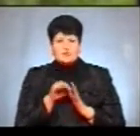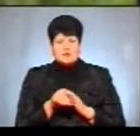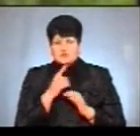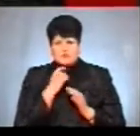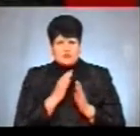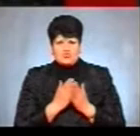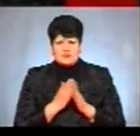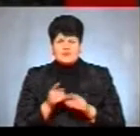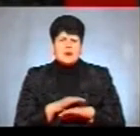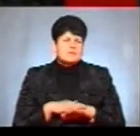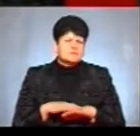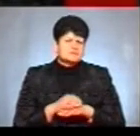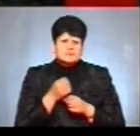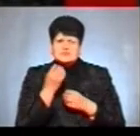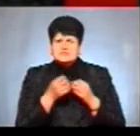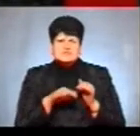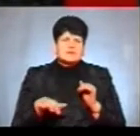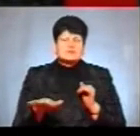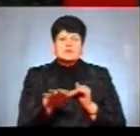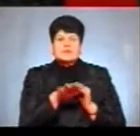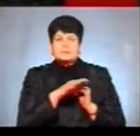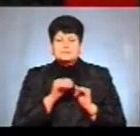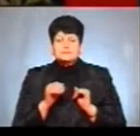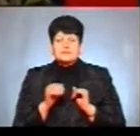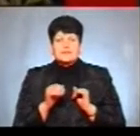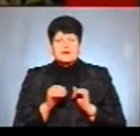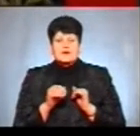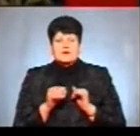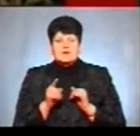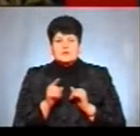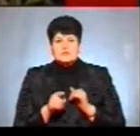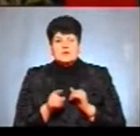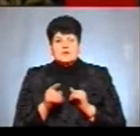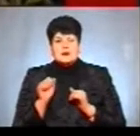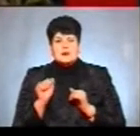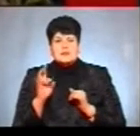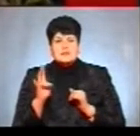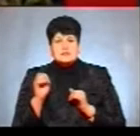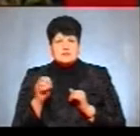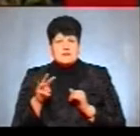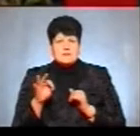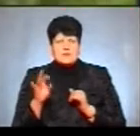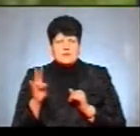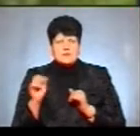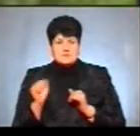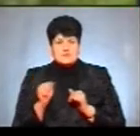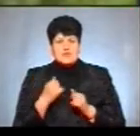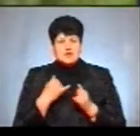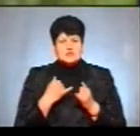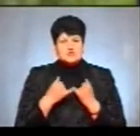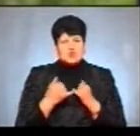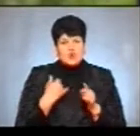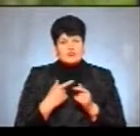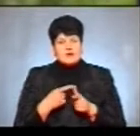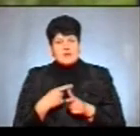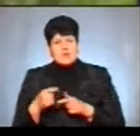вона масово цвіте, є знову ж таки анемона розлога і анемона дібровна, вона цвіте або жовтим, або білим